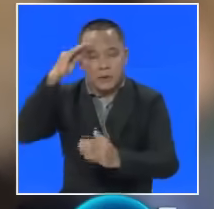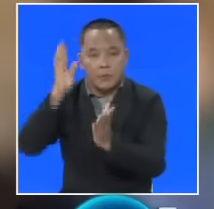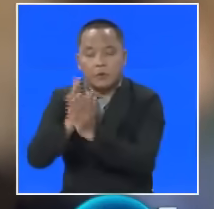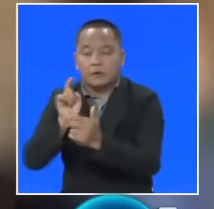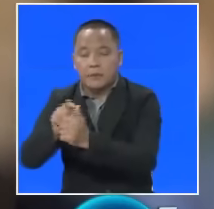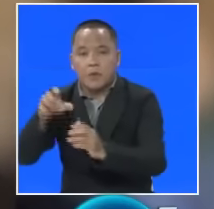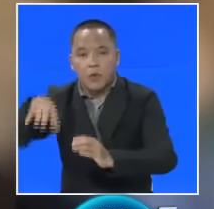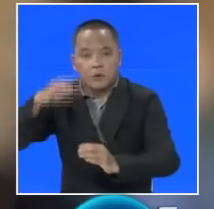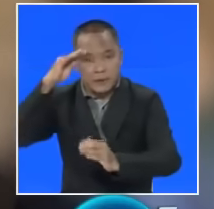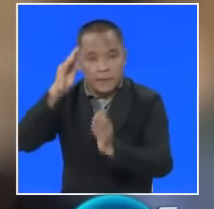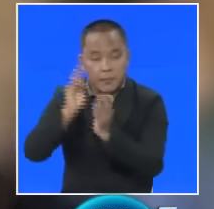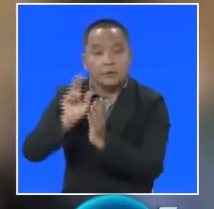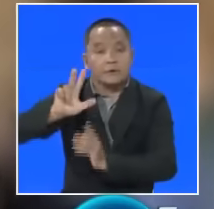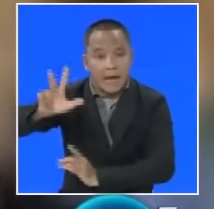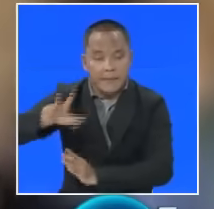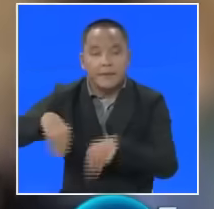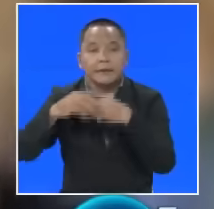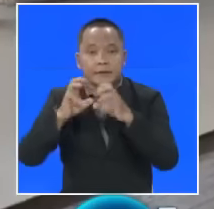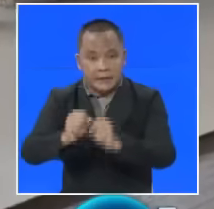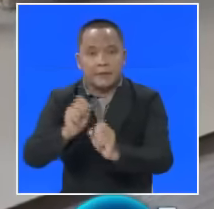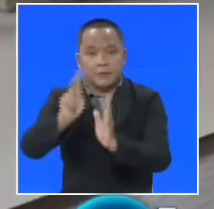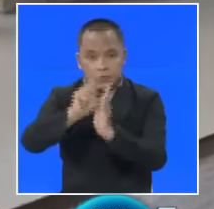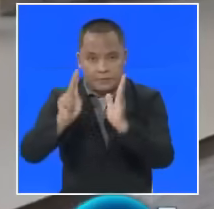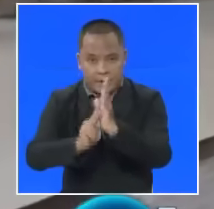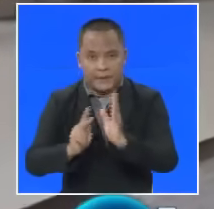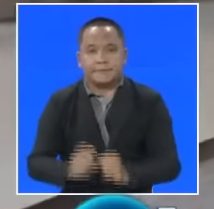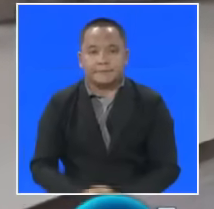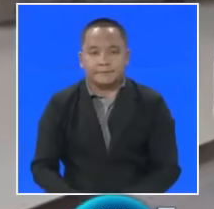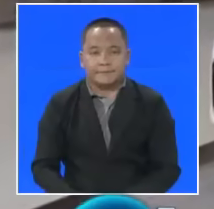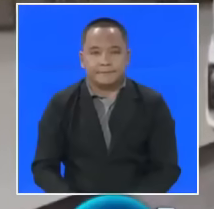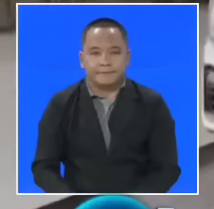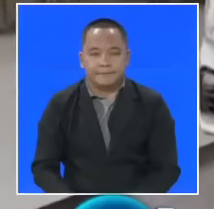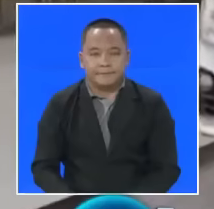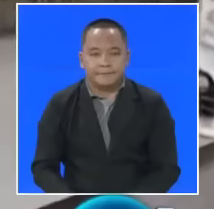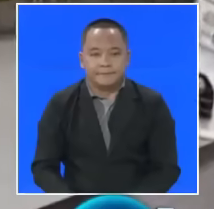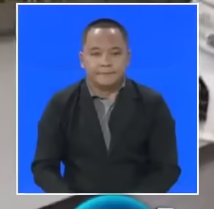วนกองกับการ3บกป.เพื่อดำเนินคดีตามกฎหมายต่อไปค่ะ ค่ะ